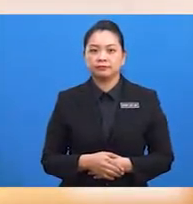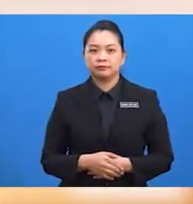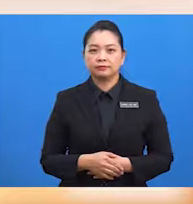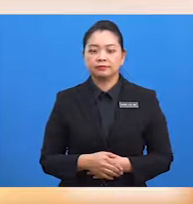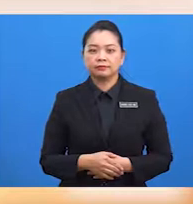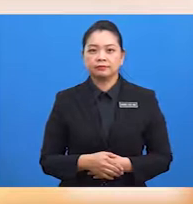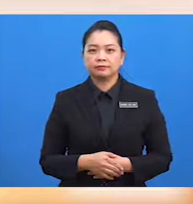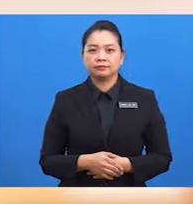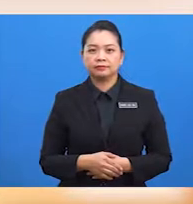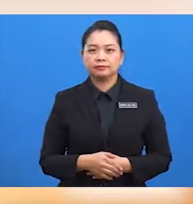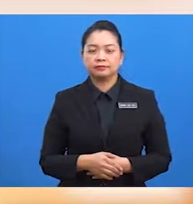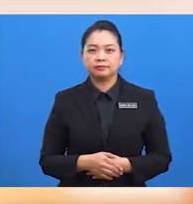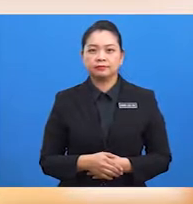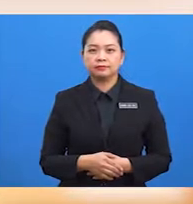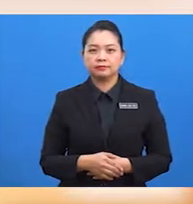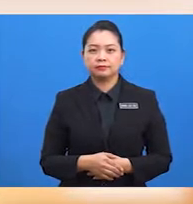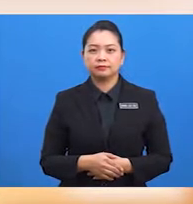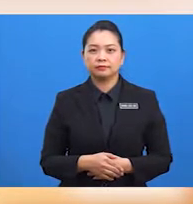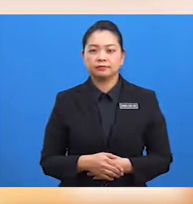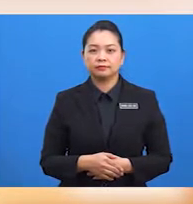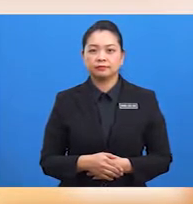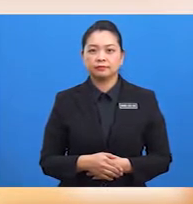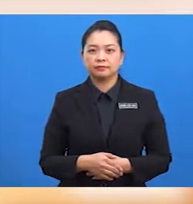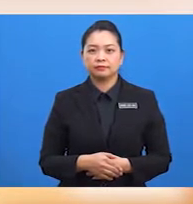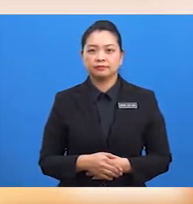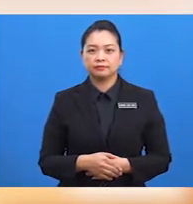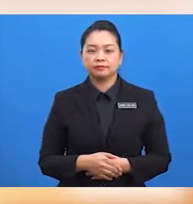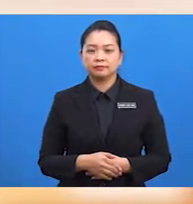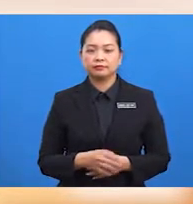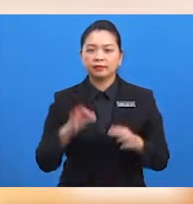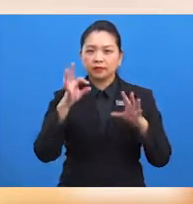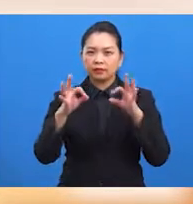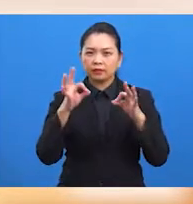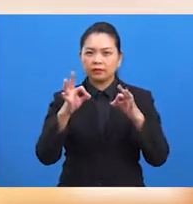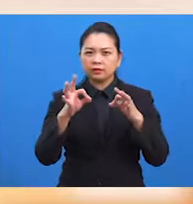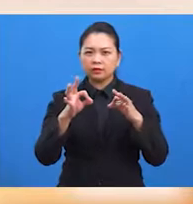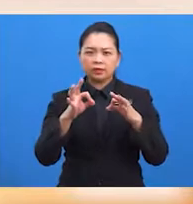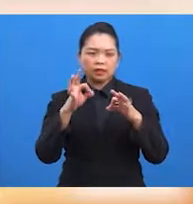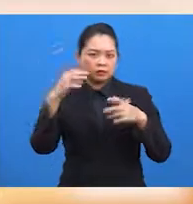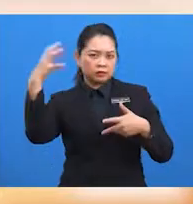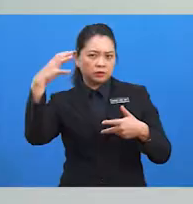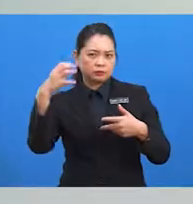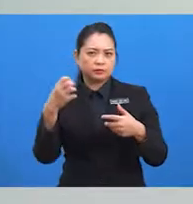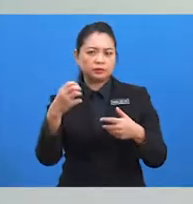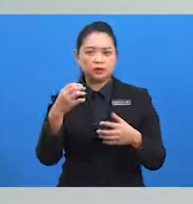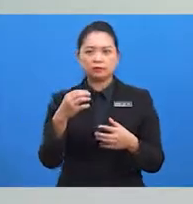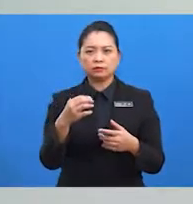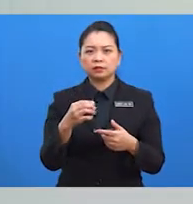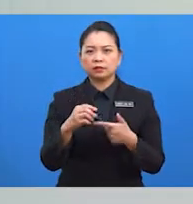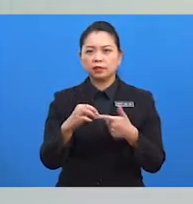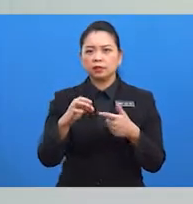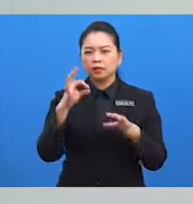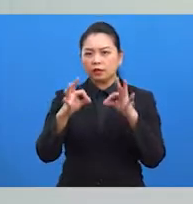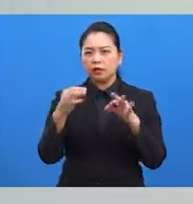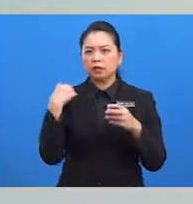beta kepingan logam yang disembah adalah terlalu tipis dan juga kecelakaan